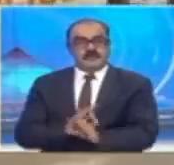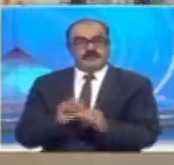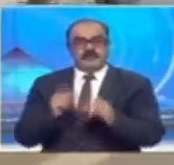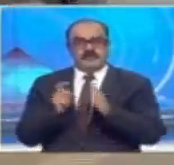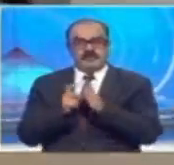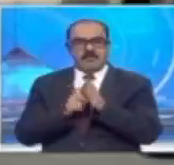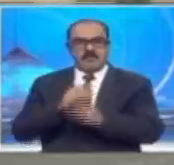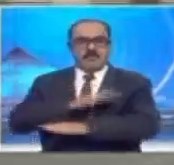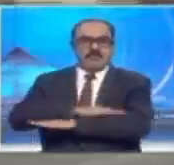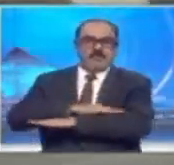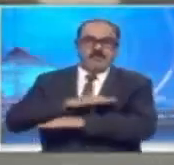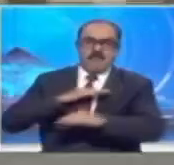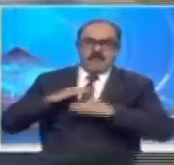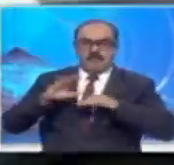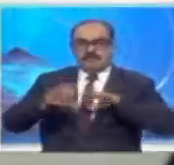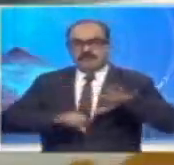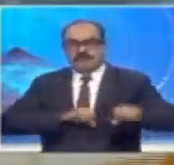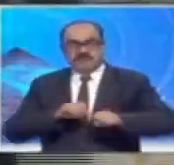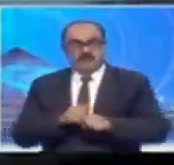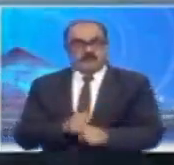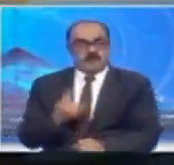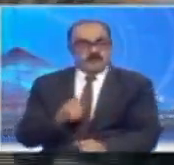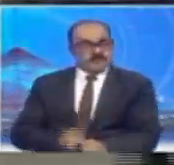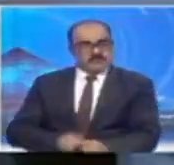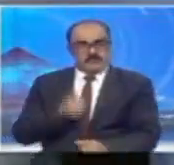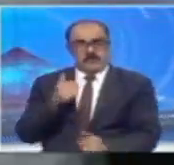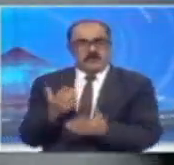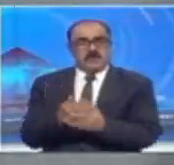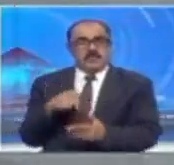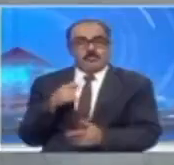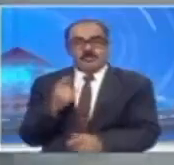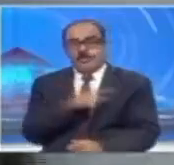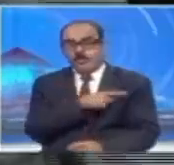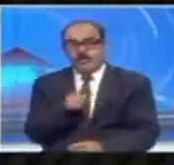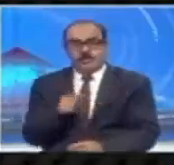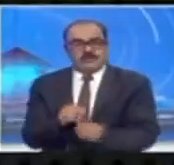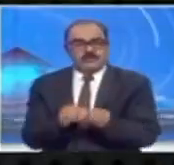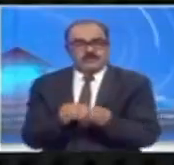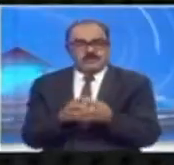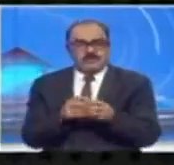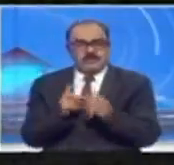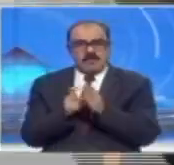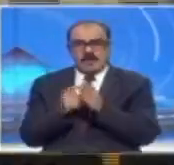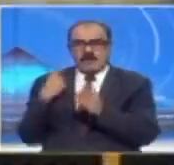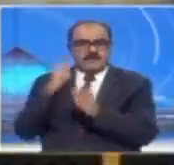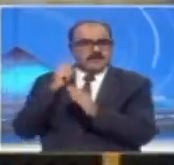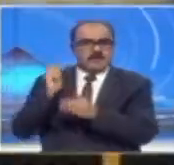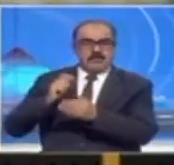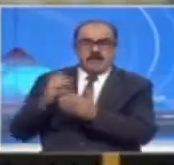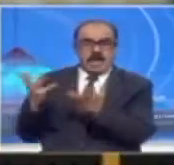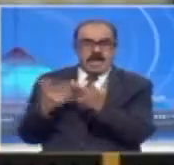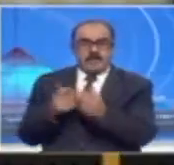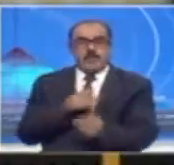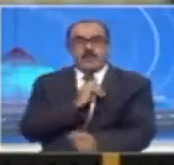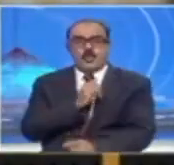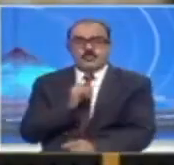وترسيخا لمبدأ سيادة القانون، نجحت أجهزة وزارة الداخلية في مجال تنفيذ الأحكام في تنفيذ